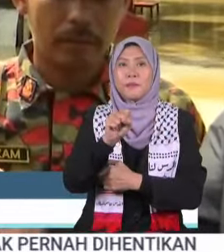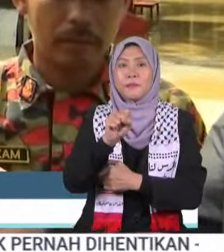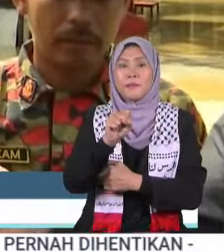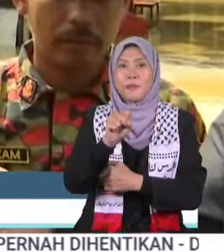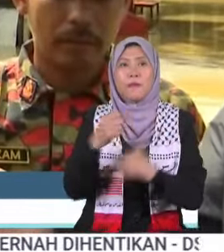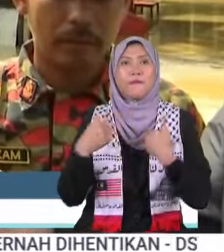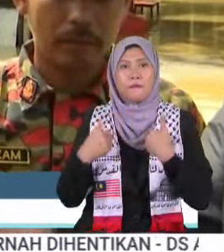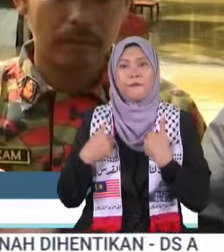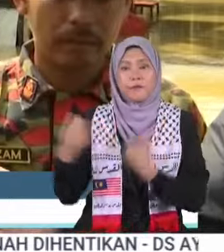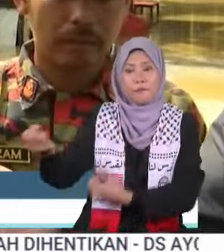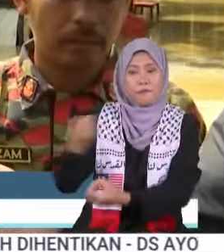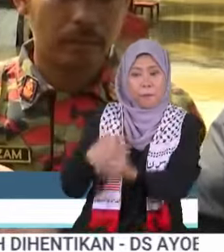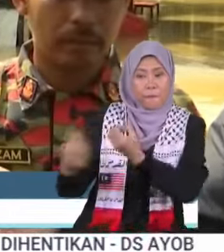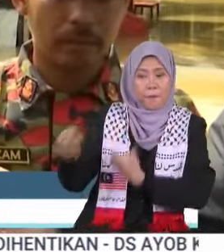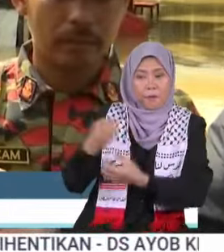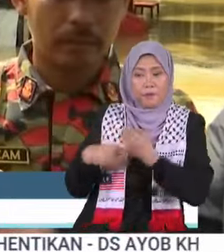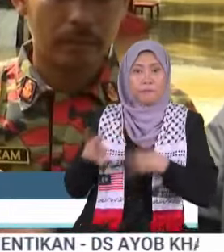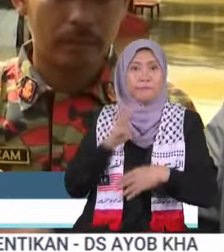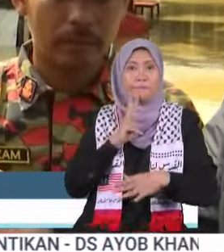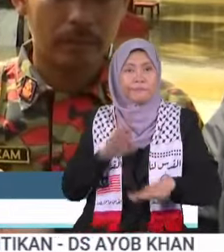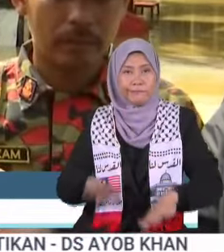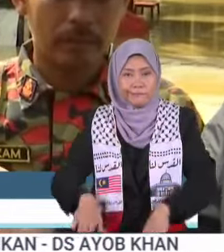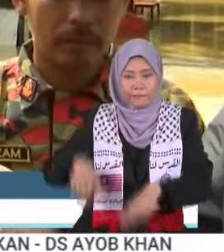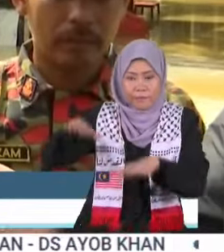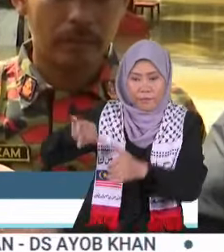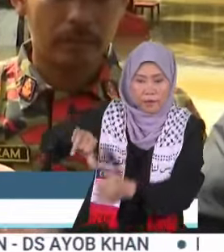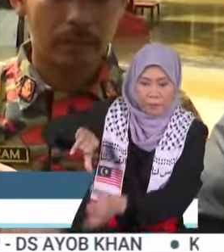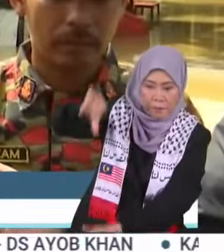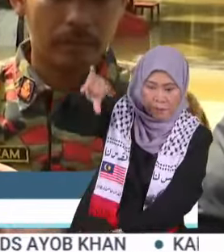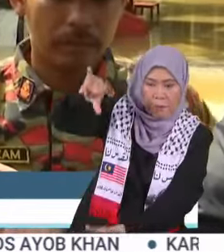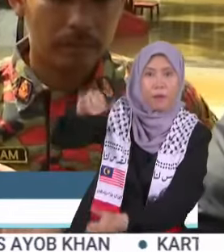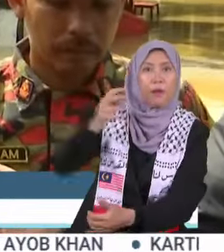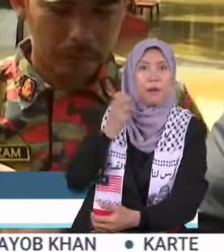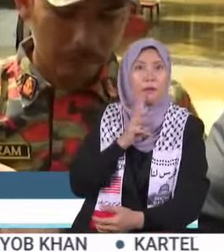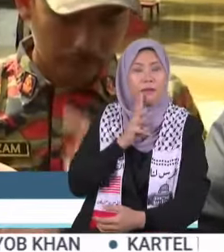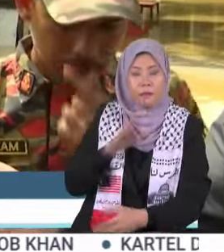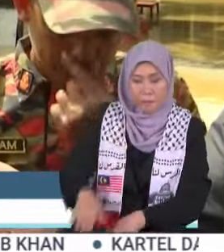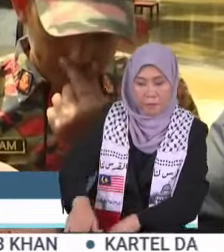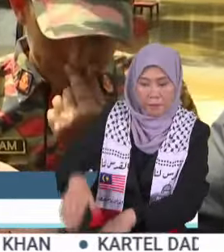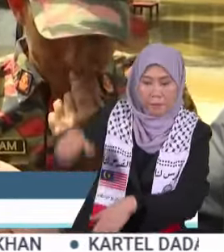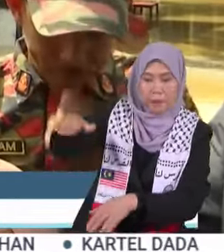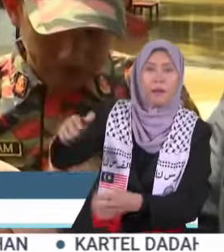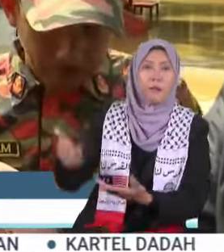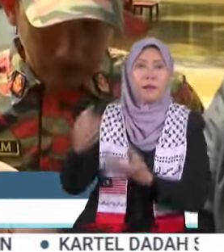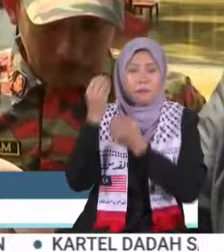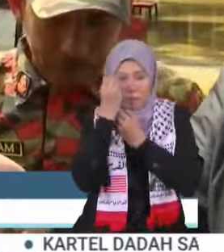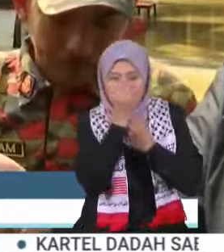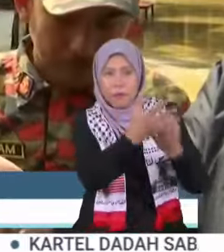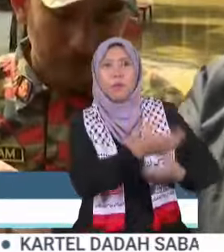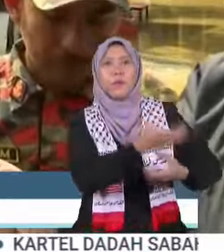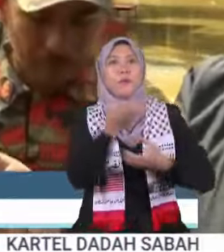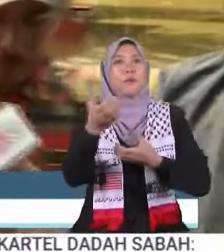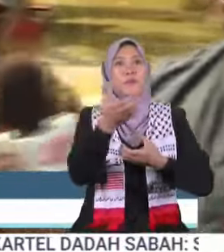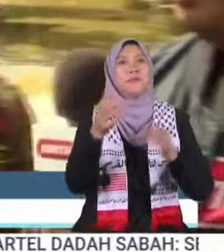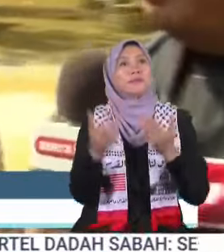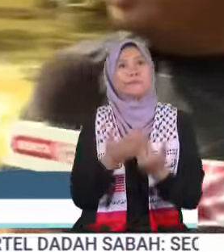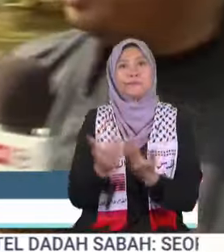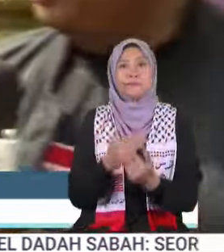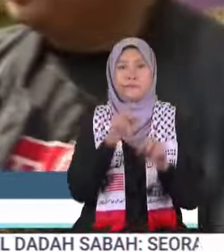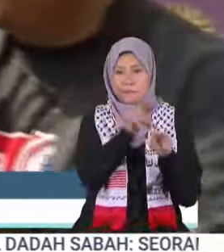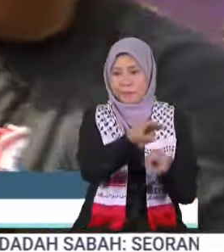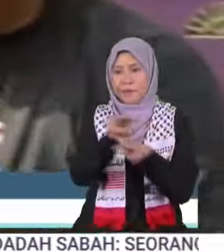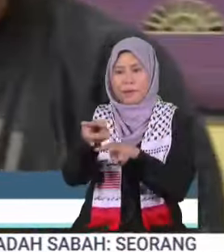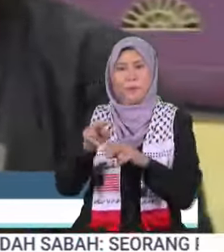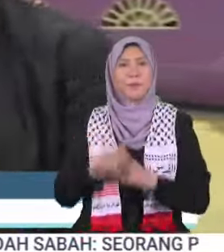memberikan maklumat paras air daripada masa ke semasa dan benda ni membantu kita untuk membuat pemantauan Baik